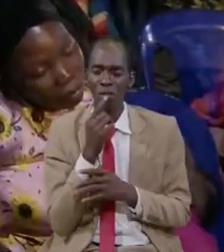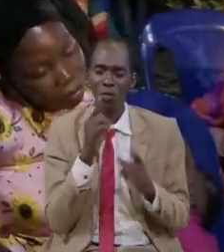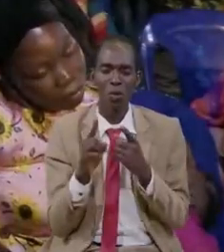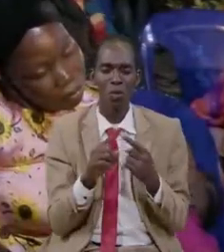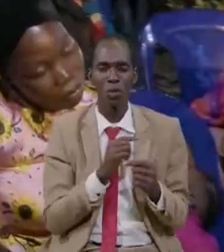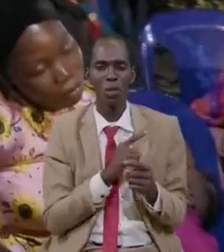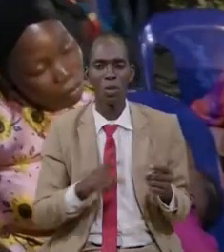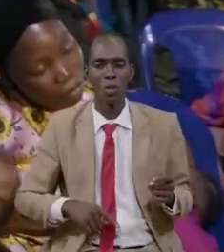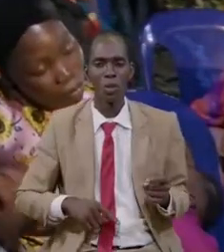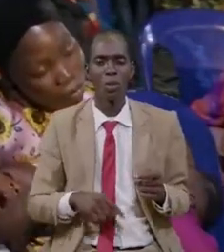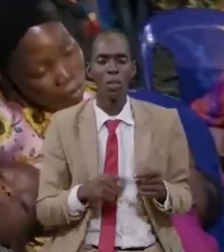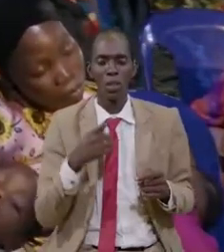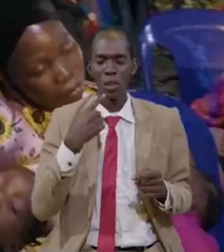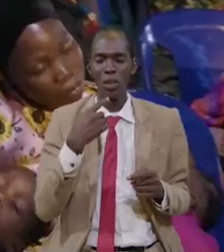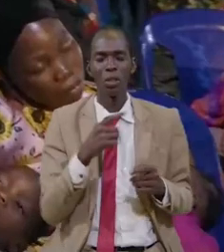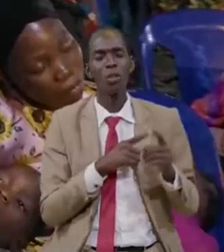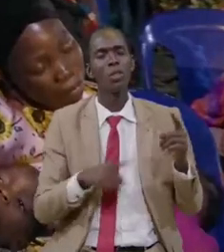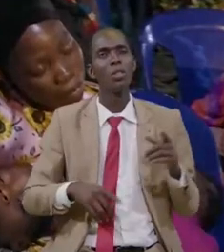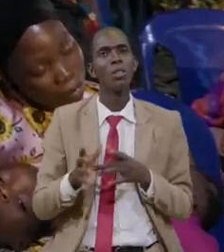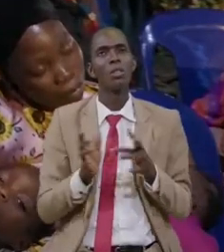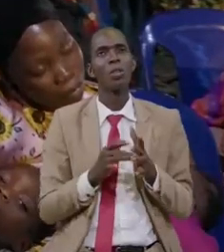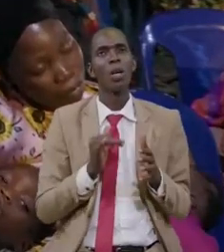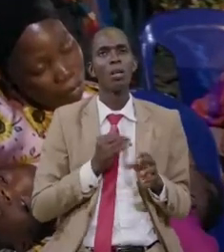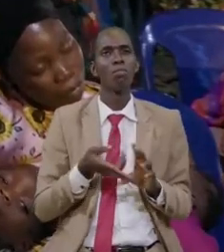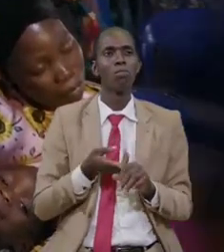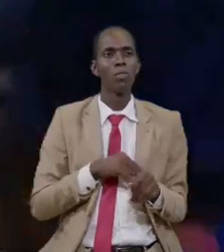Seigneur Jésus, je sors de mon péché.